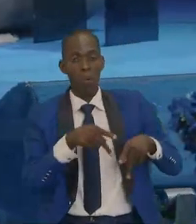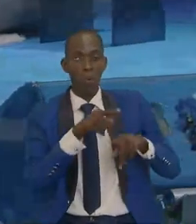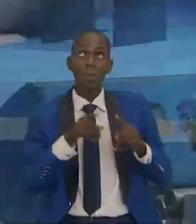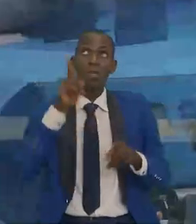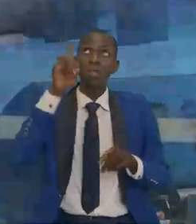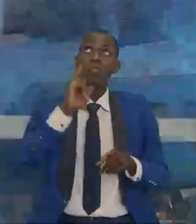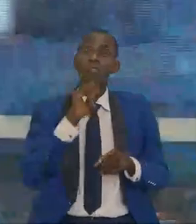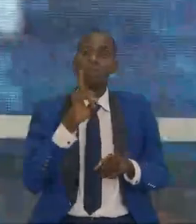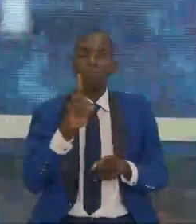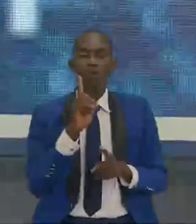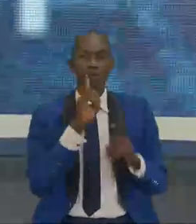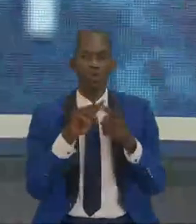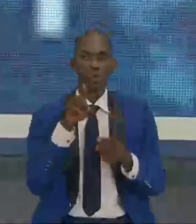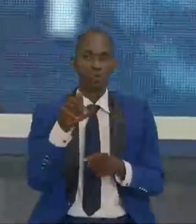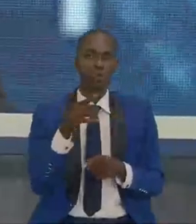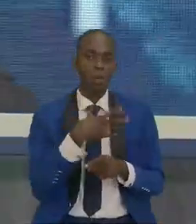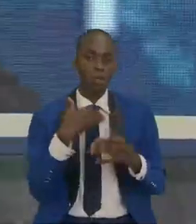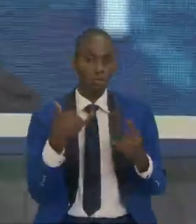parle.